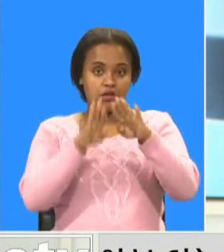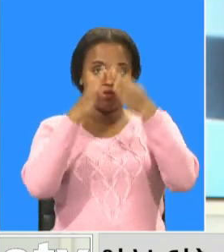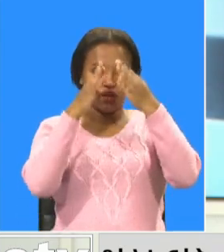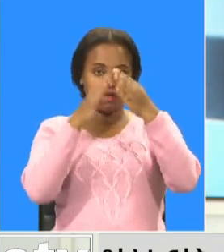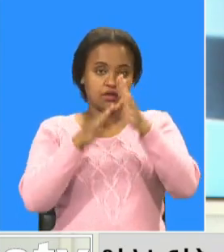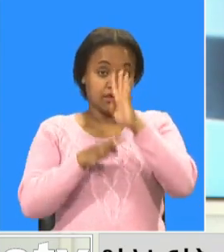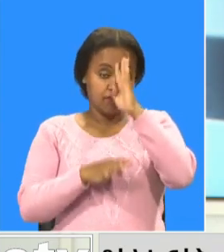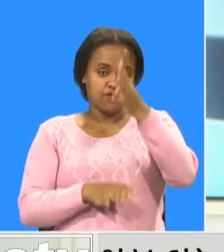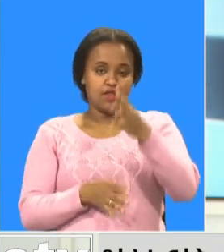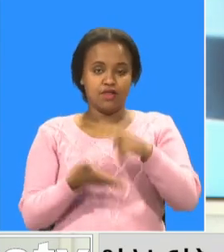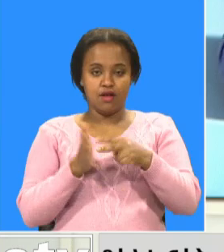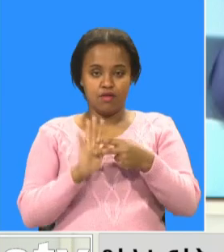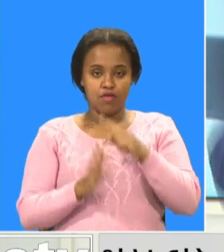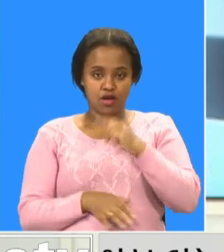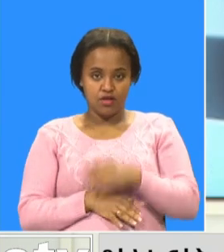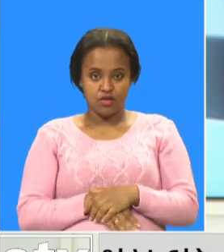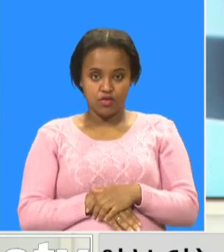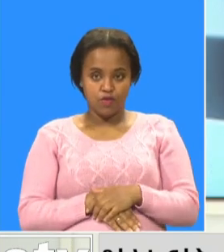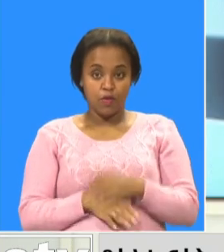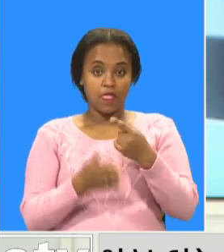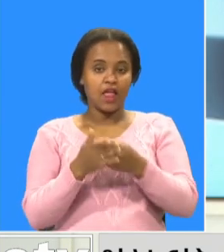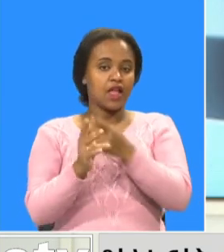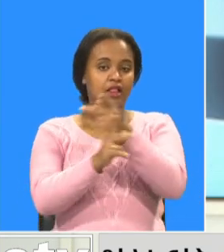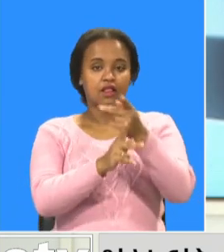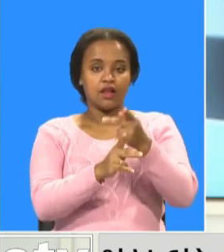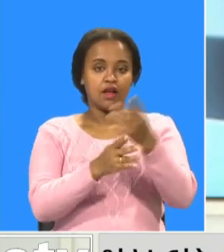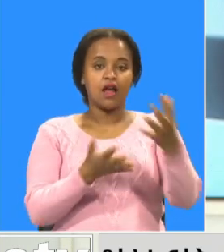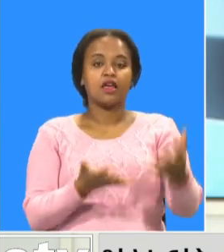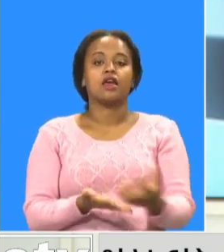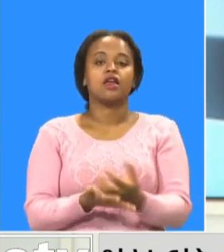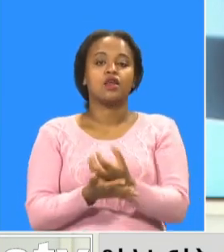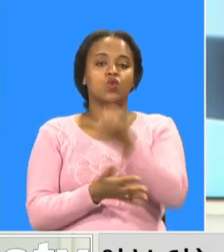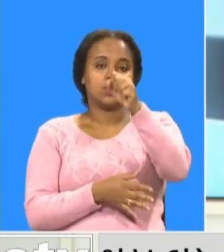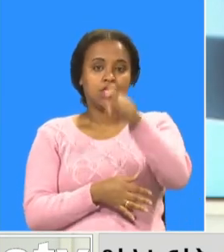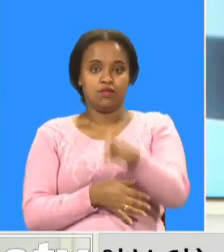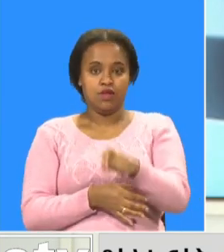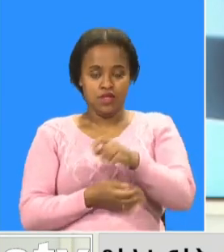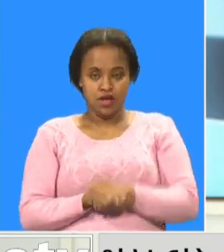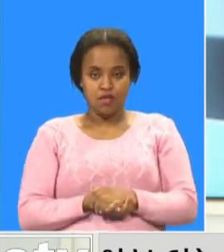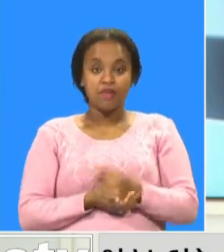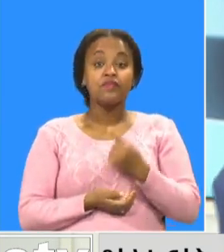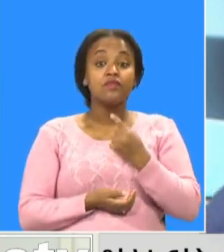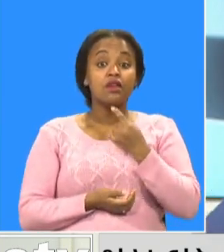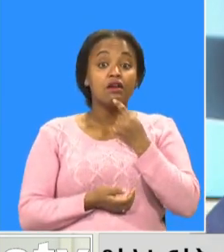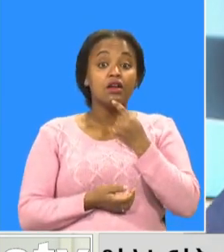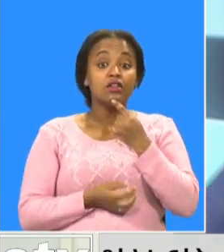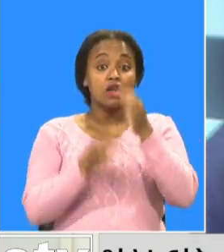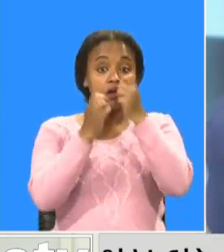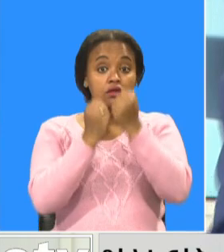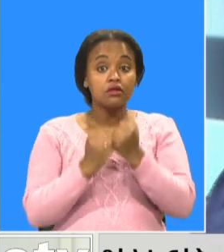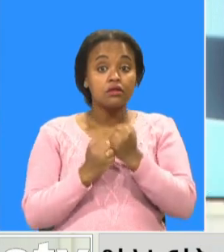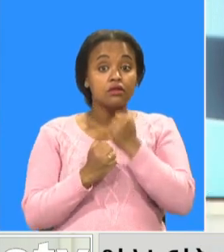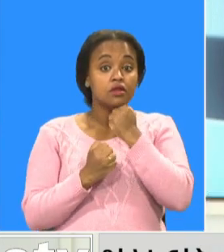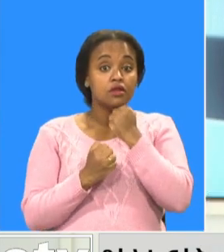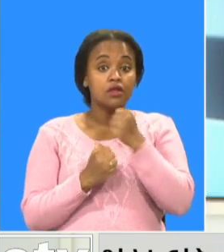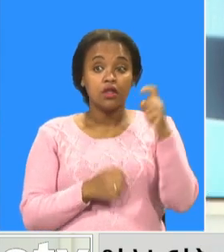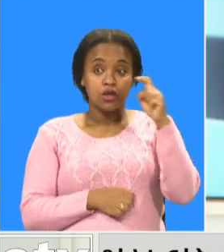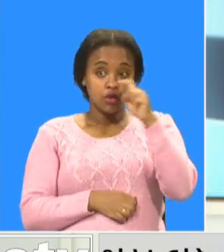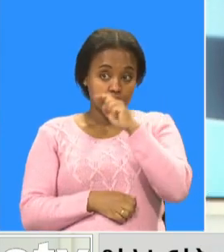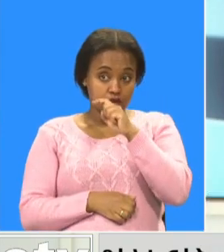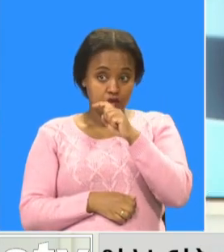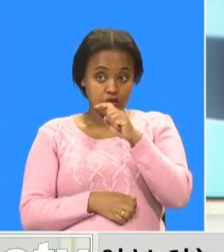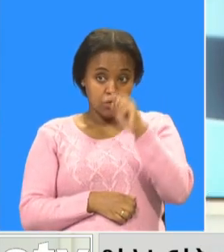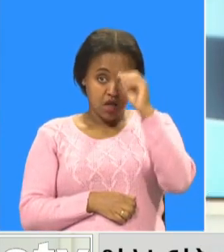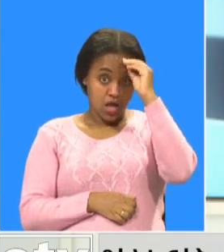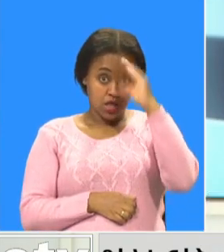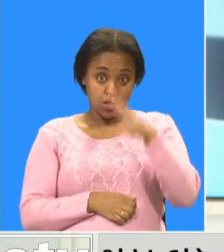ማለት ነው፣ አየር በዚህ ይገባል ማለት ነው። ይሄ ጥንቃቄ ሊወሰድበት ይገባል። አገጭ ጋር የማንጠልጠል እሱ ውሸት ነው። ያ ሰው